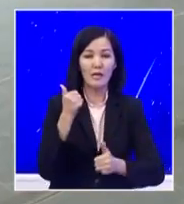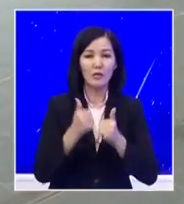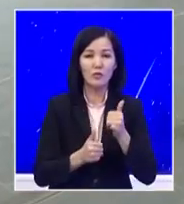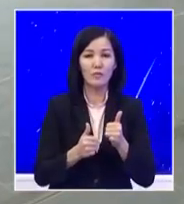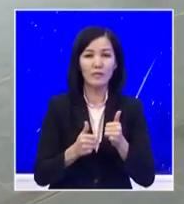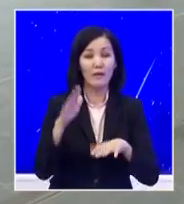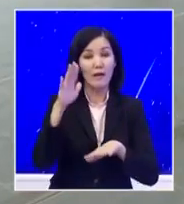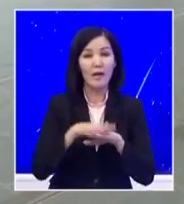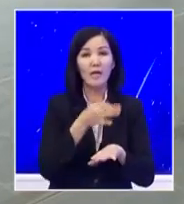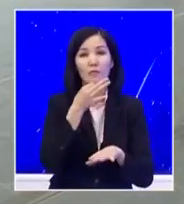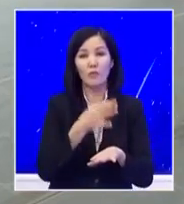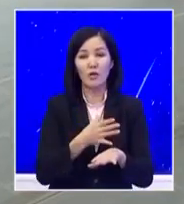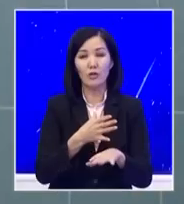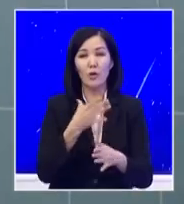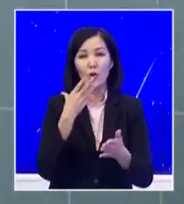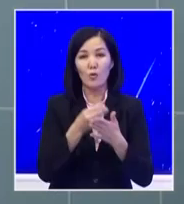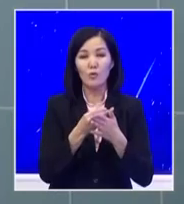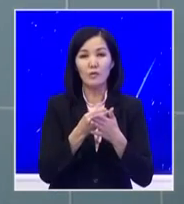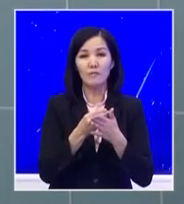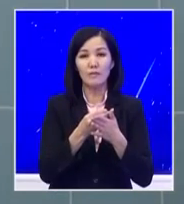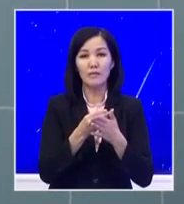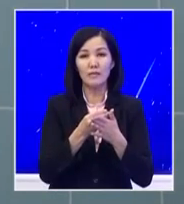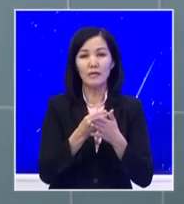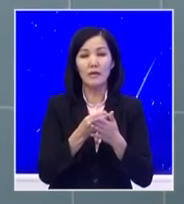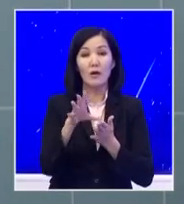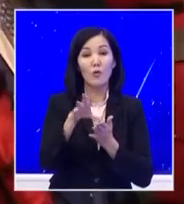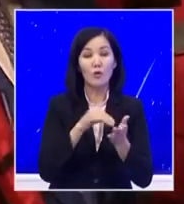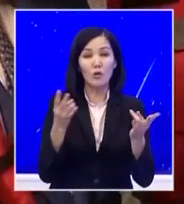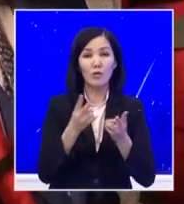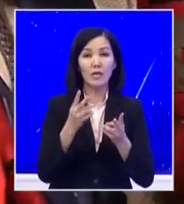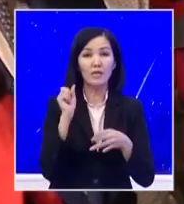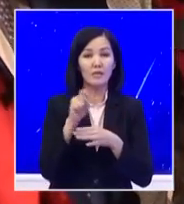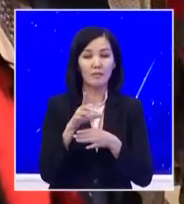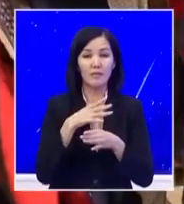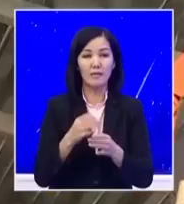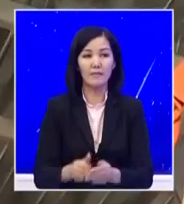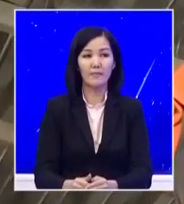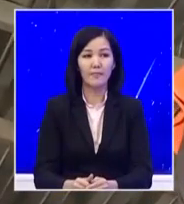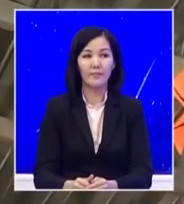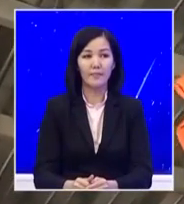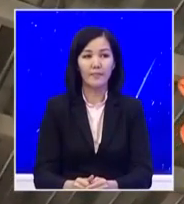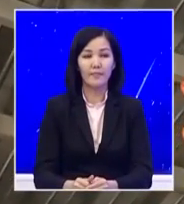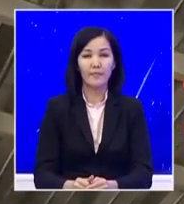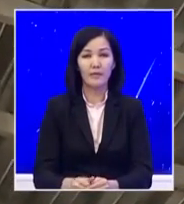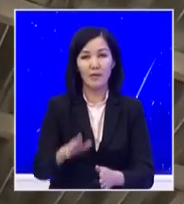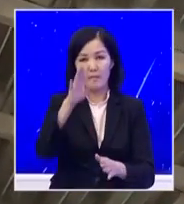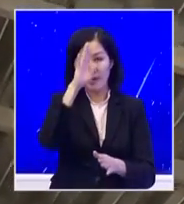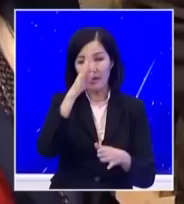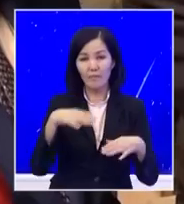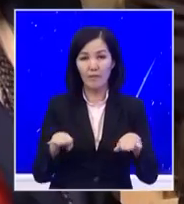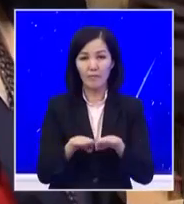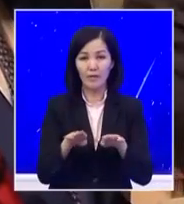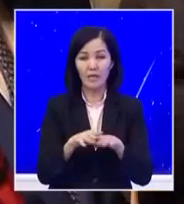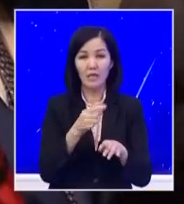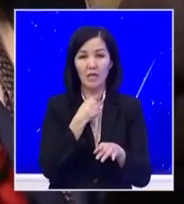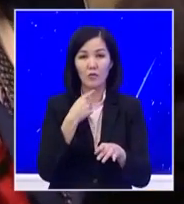әкім ұнатты. Өзіміздіклерге үйреніп алуларын тапсырды. Бізге мына жігіттердің адамдарымен, потом у нас что